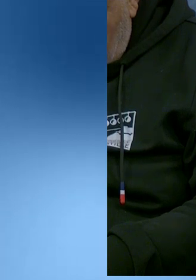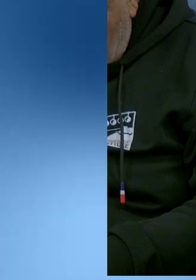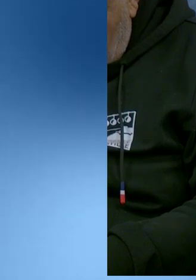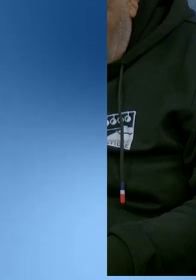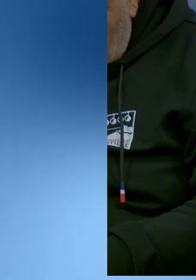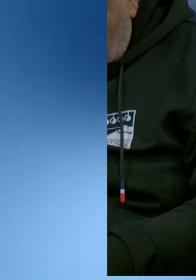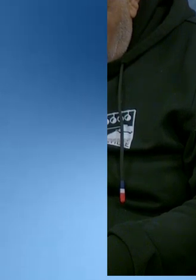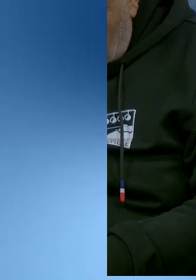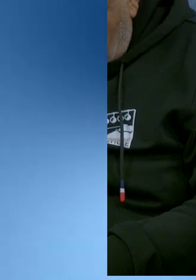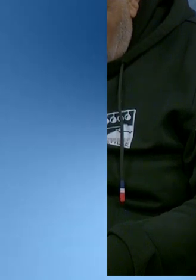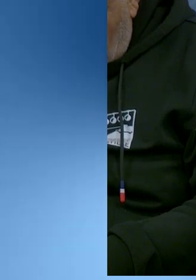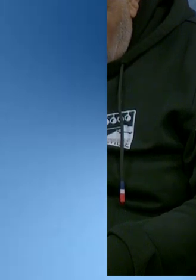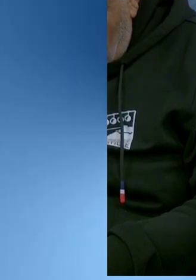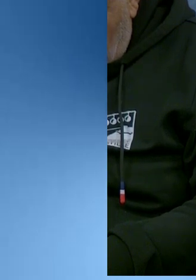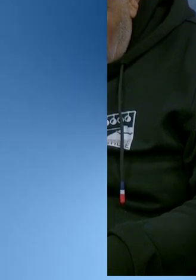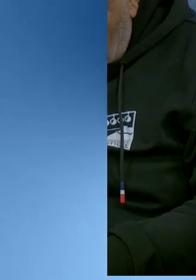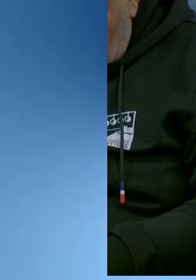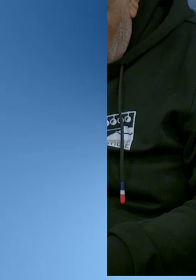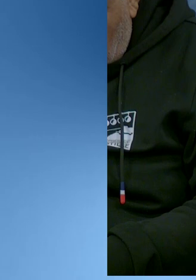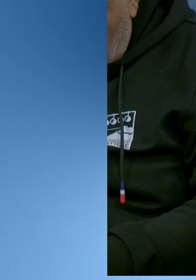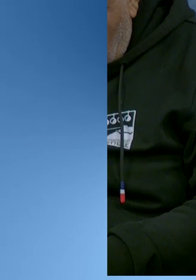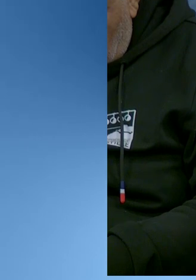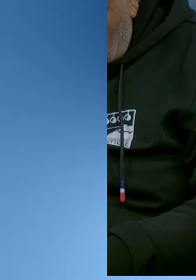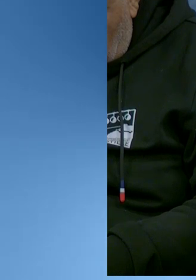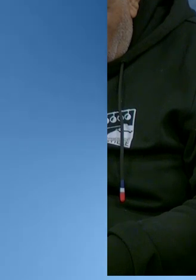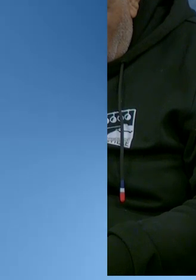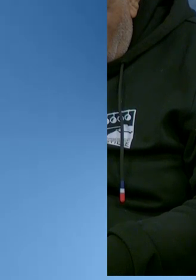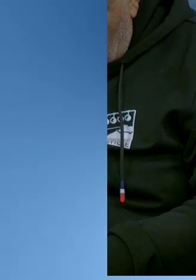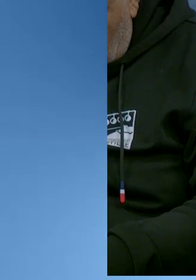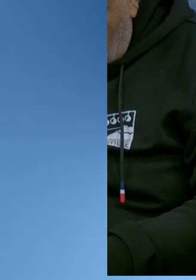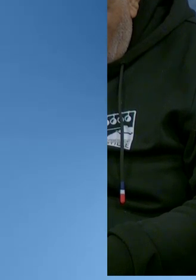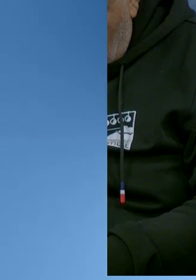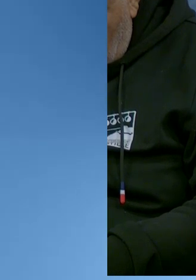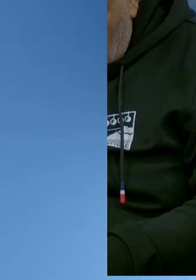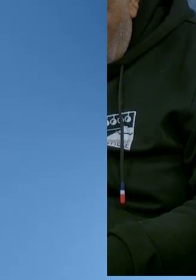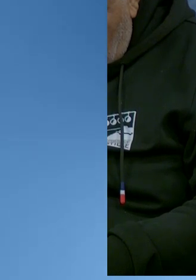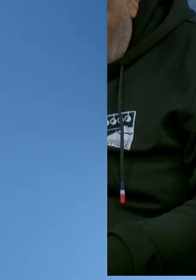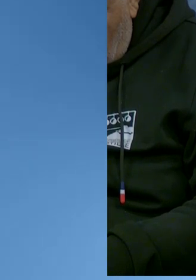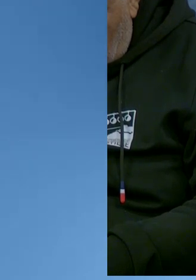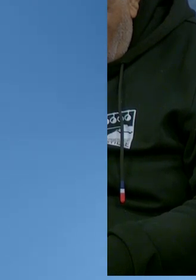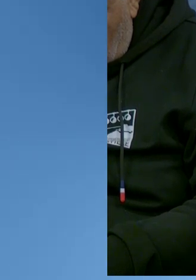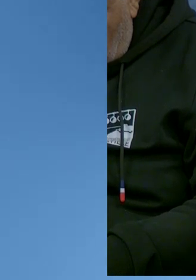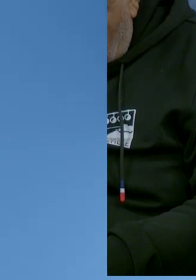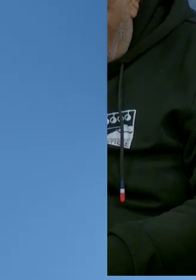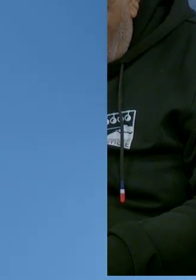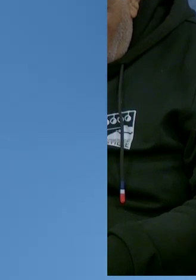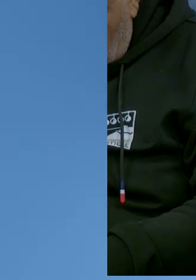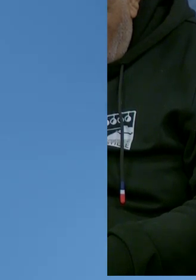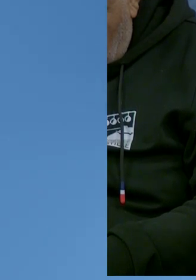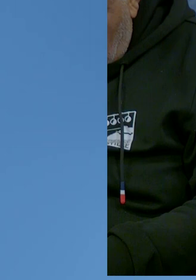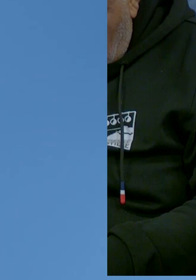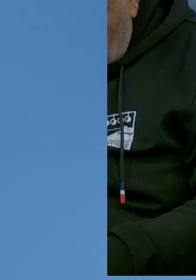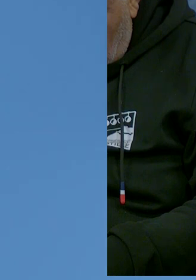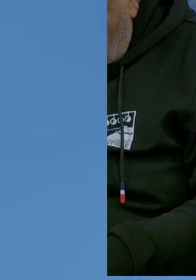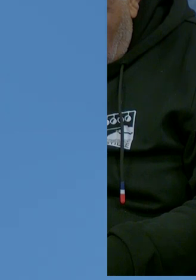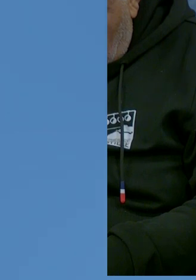été appqu qui la présidente également de la régie lumière un représentant de la Belleville un représentant de l'agence grenob Alpe un représentant